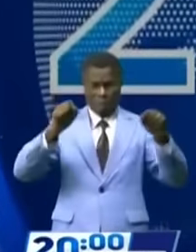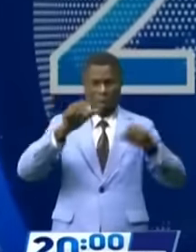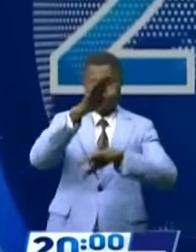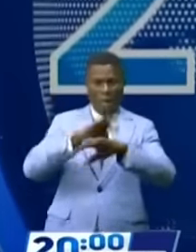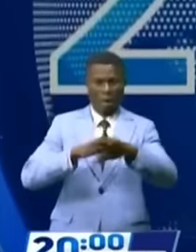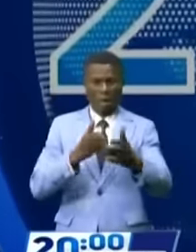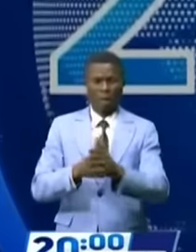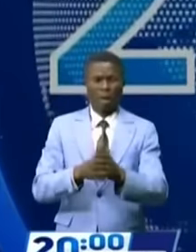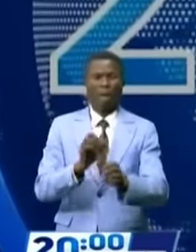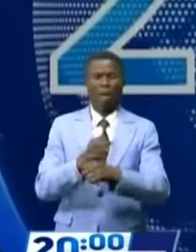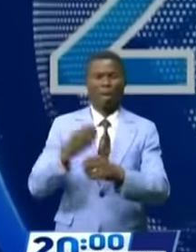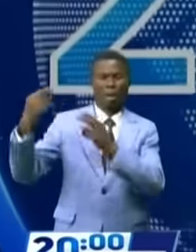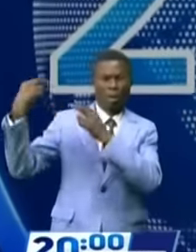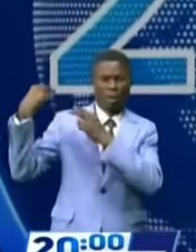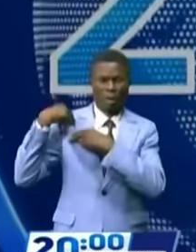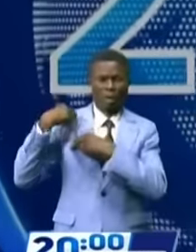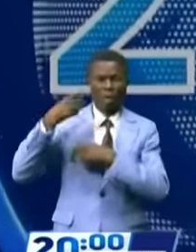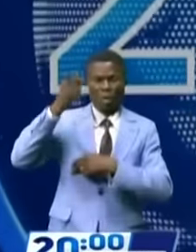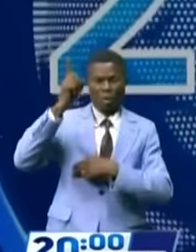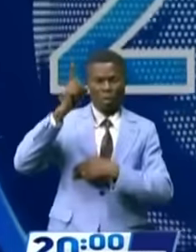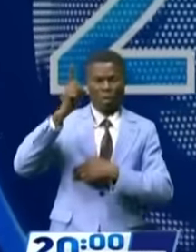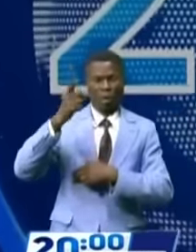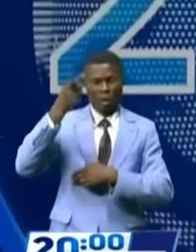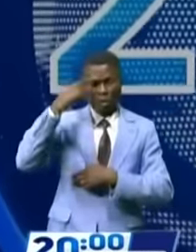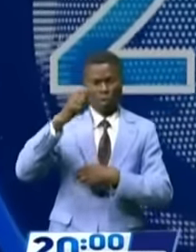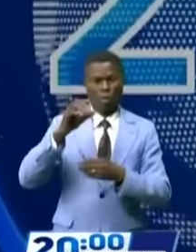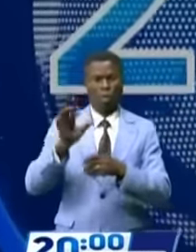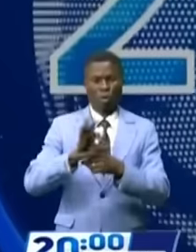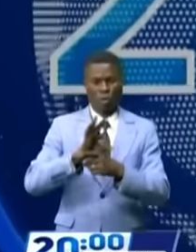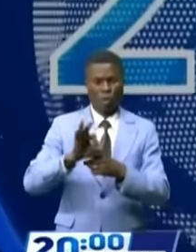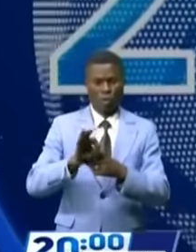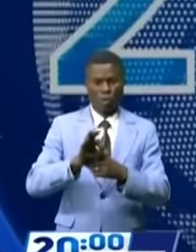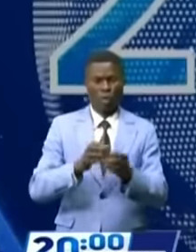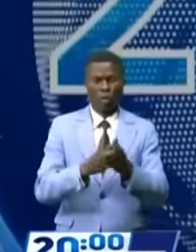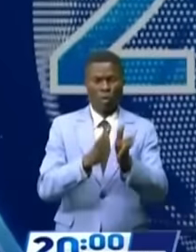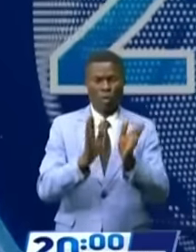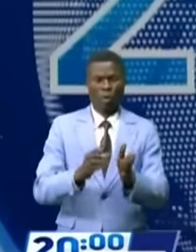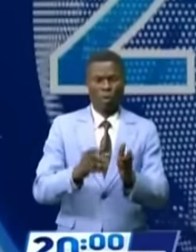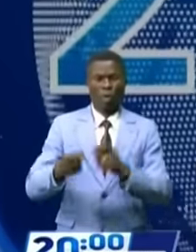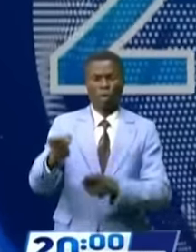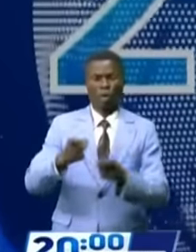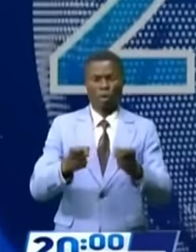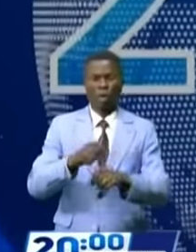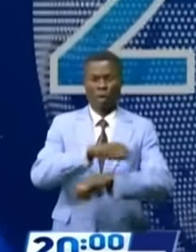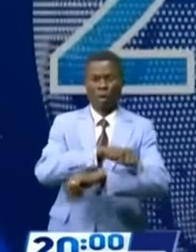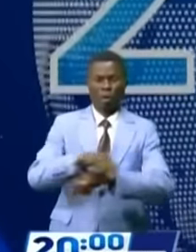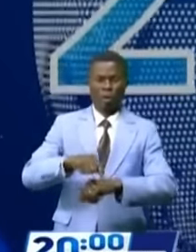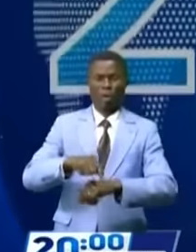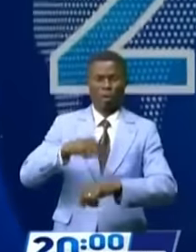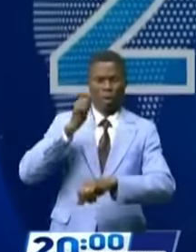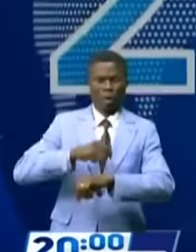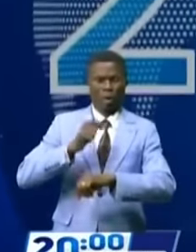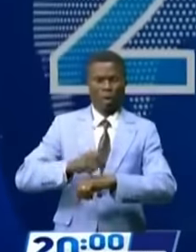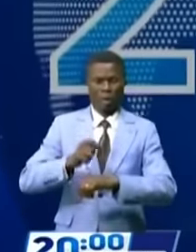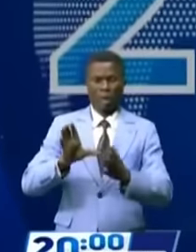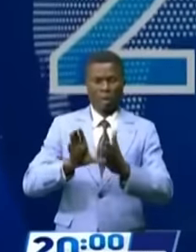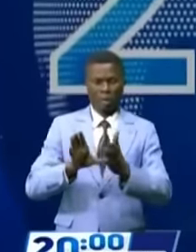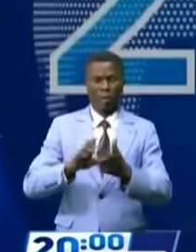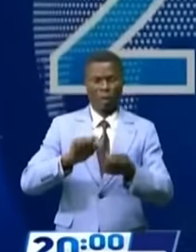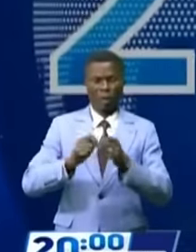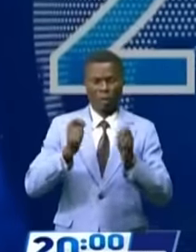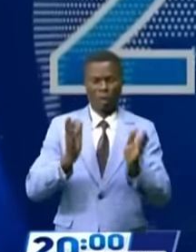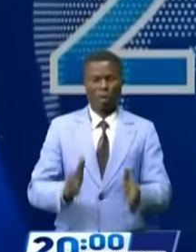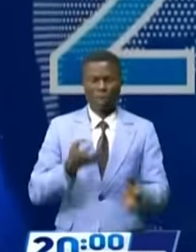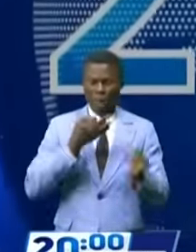d'appel, greffier en chef et principaux, pour un atelier sur le management et la gouvernance des juridictions. Dans ce reportage, Didi Tchala,